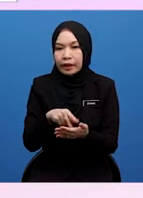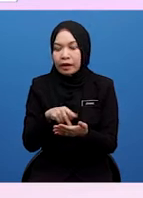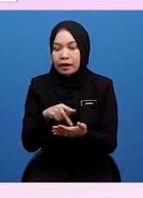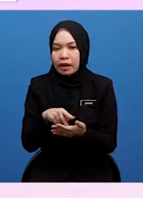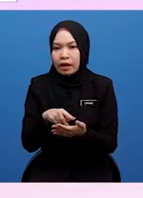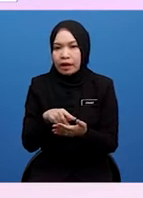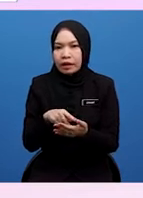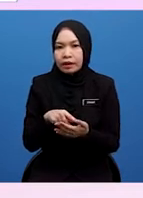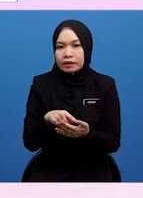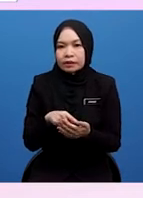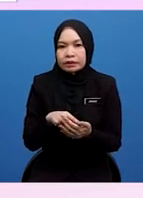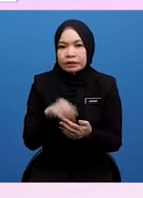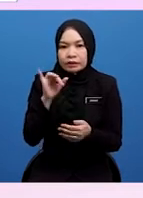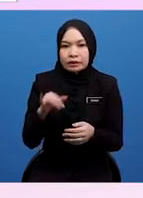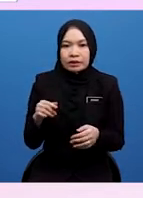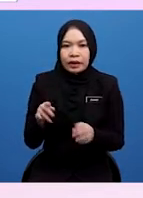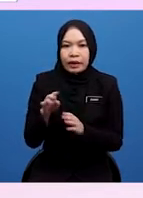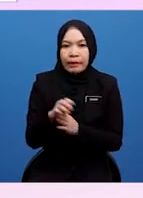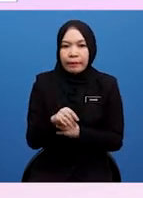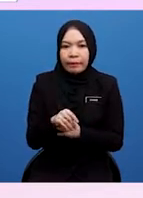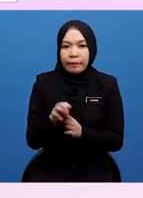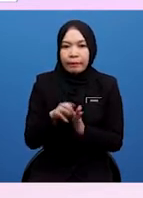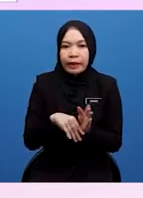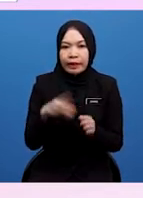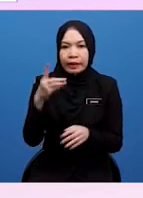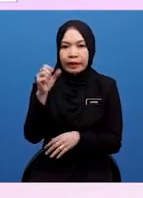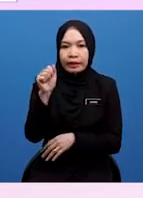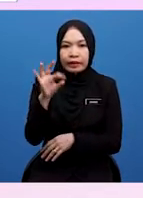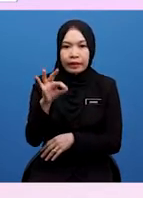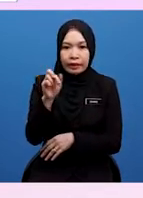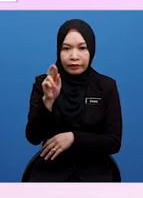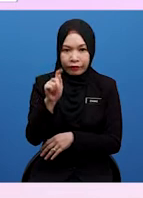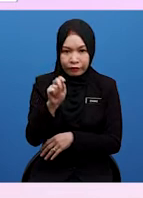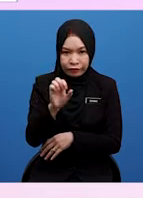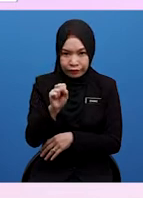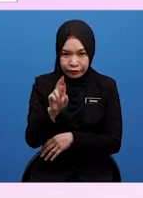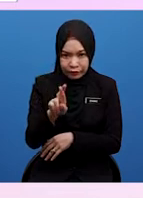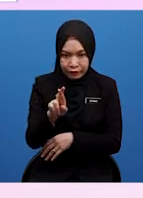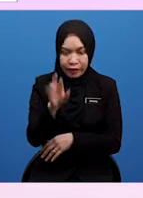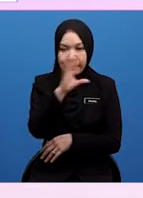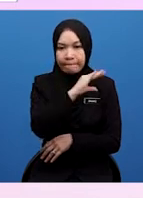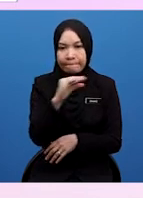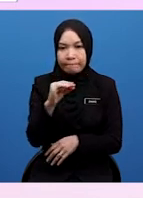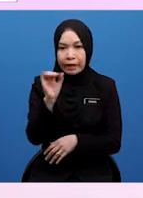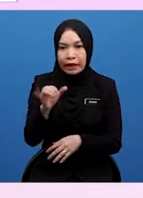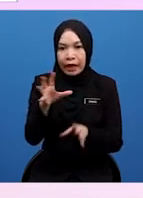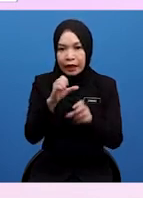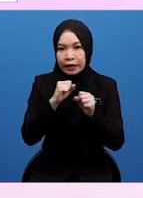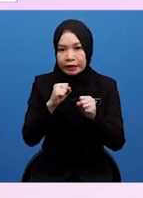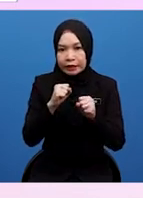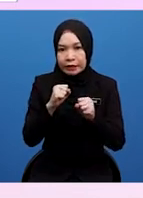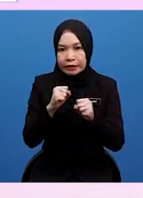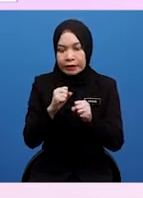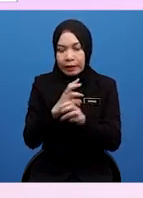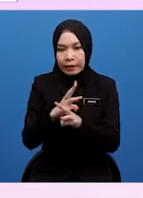berdaftar dan penerima faedah perlindungan perkeso serta aliran kes